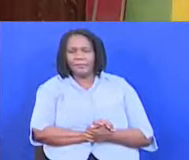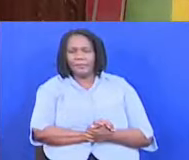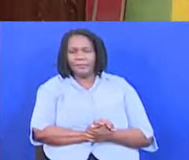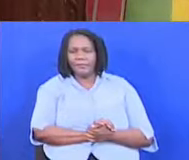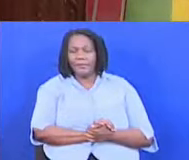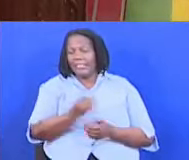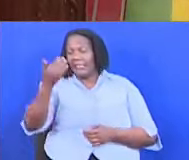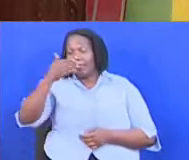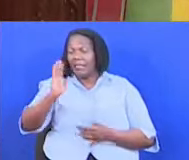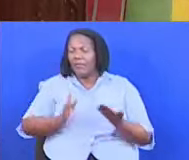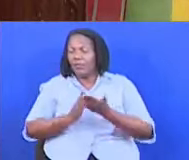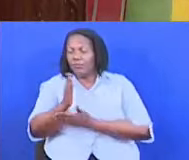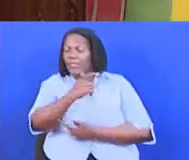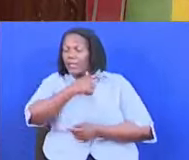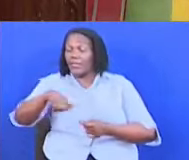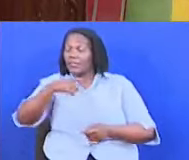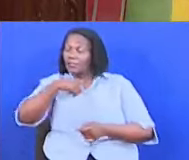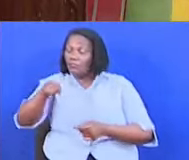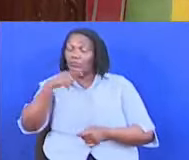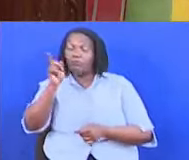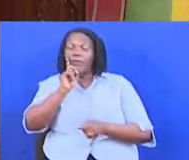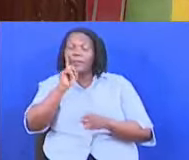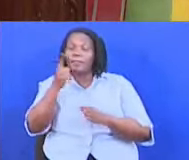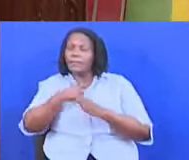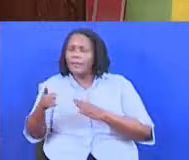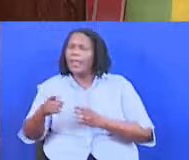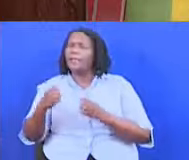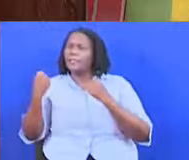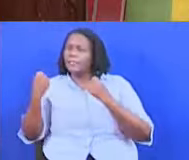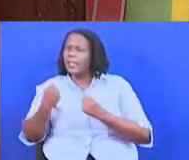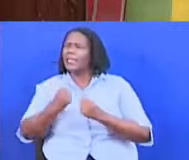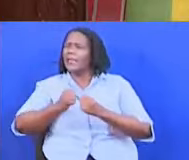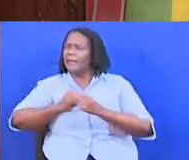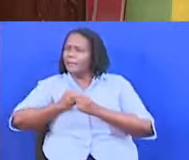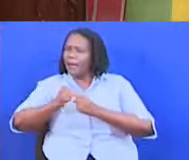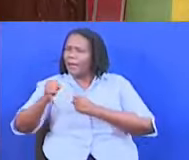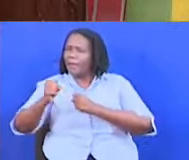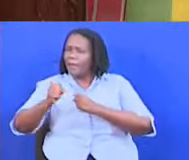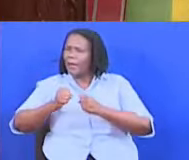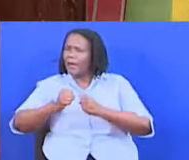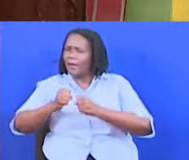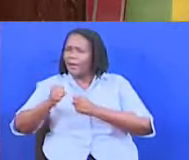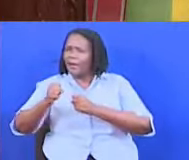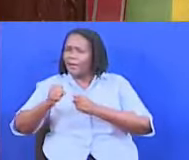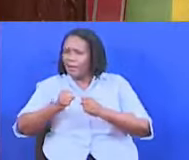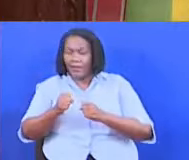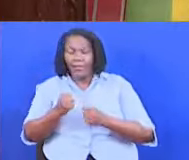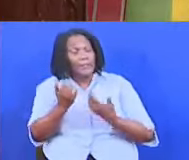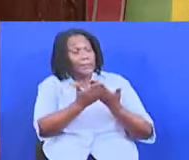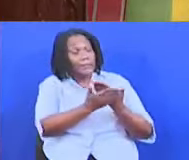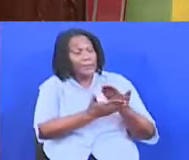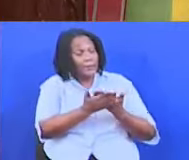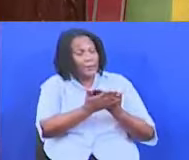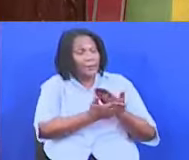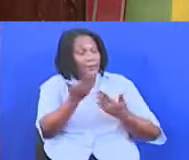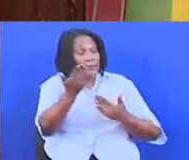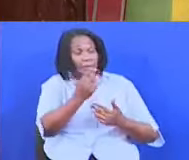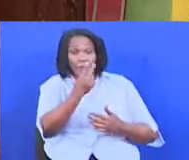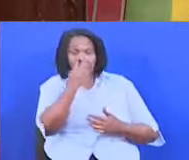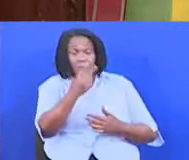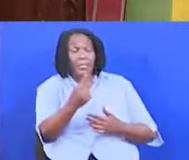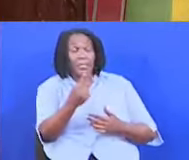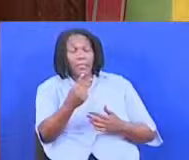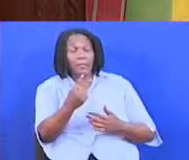wetu kipenzi mama yetu Mama Samia amepambana sana, licha ya kwamba baadhi ya nchi nyingine mitazamo